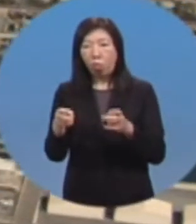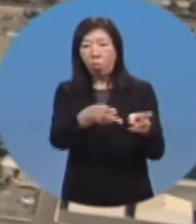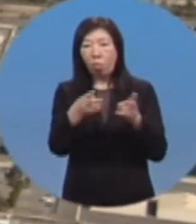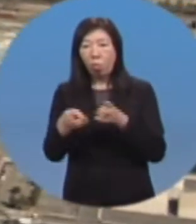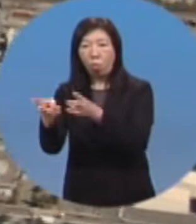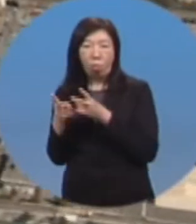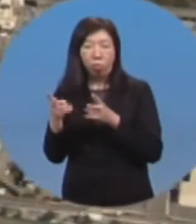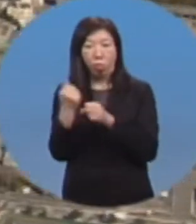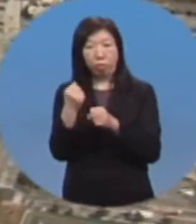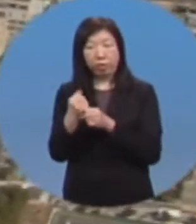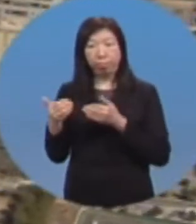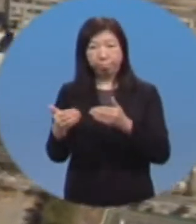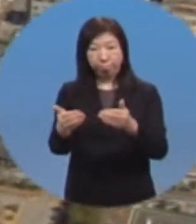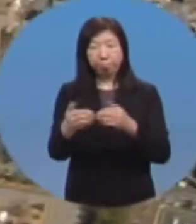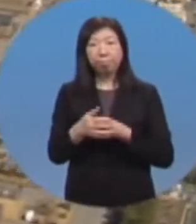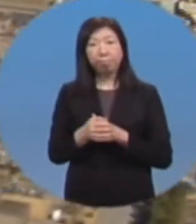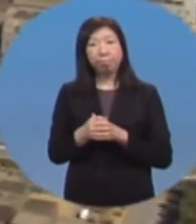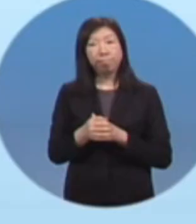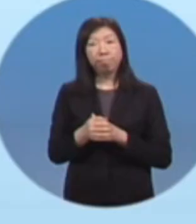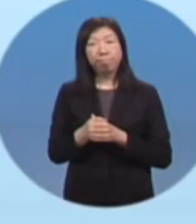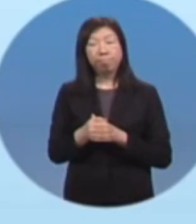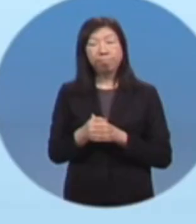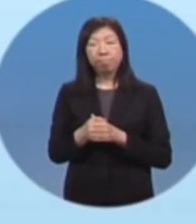工事を進めます。